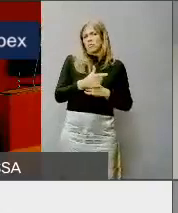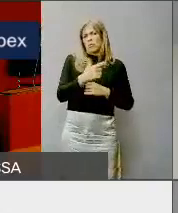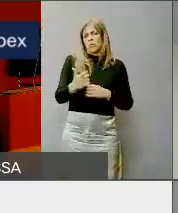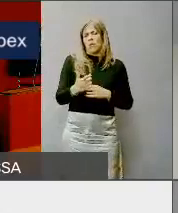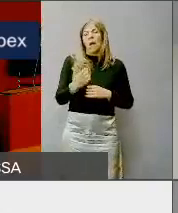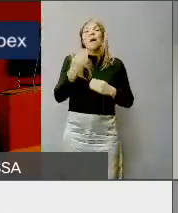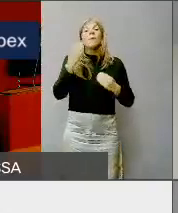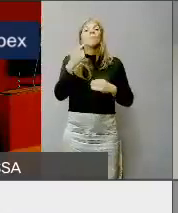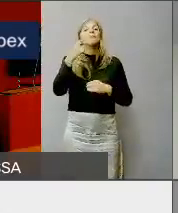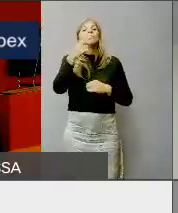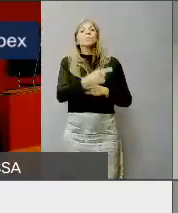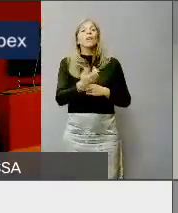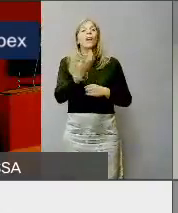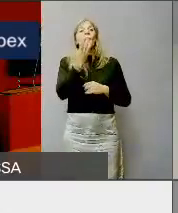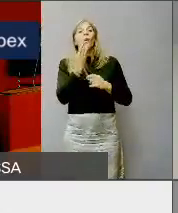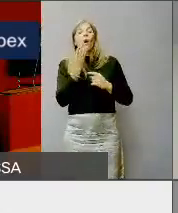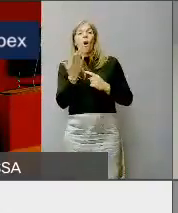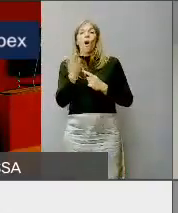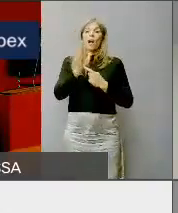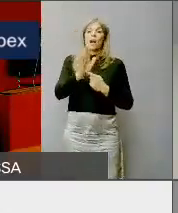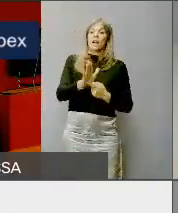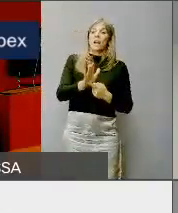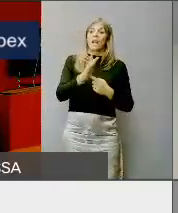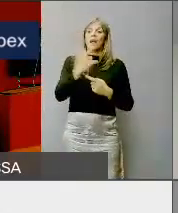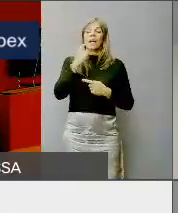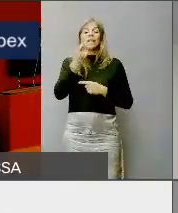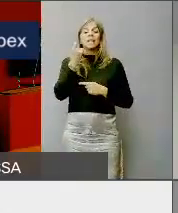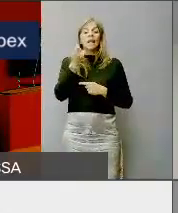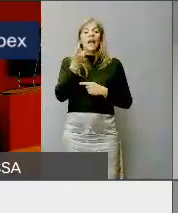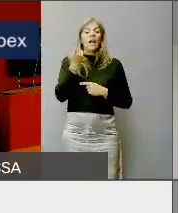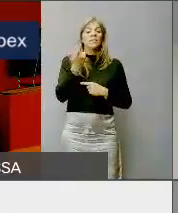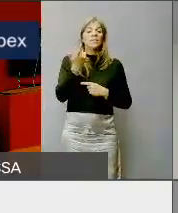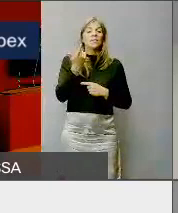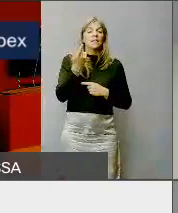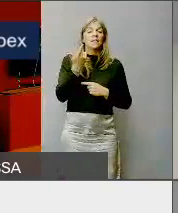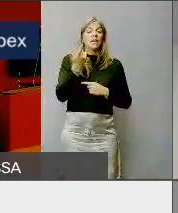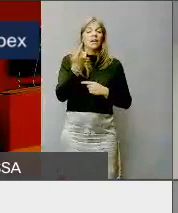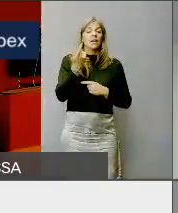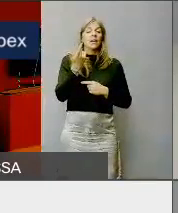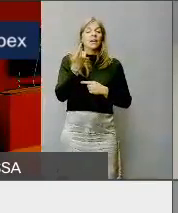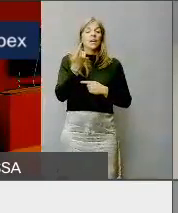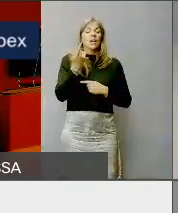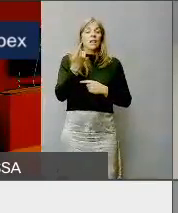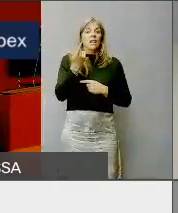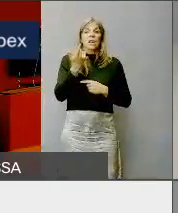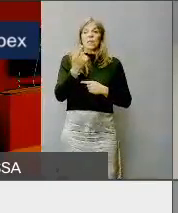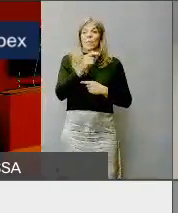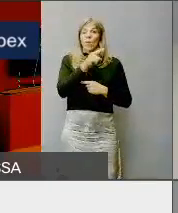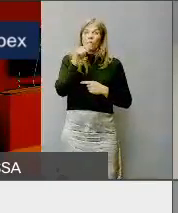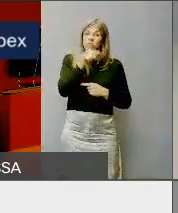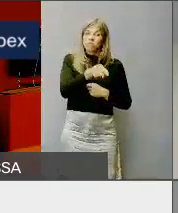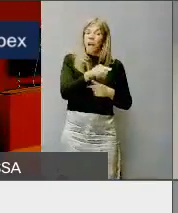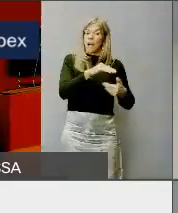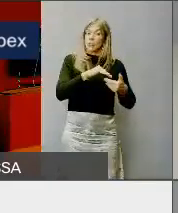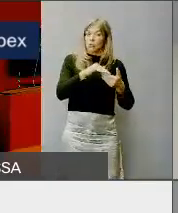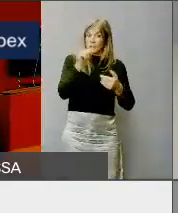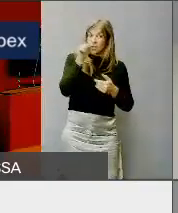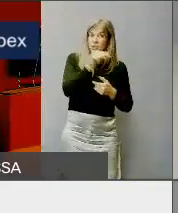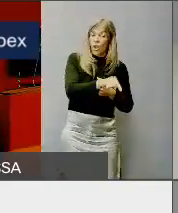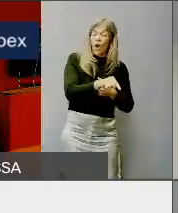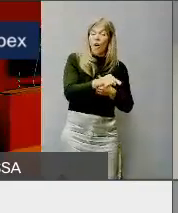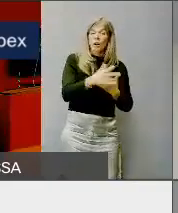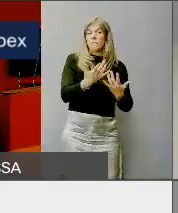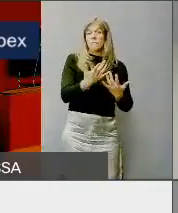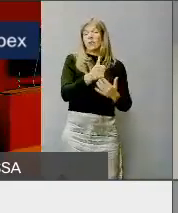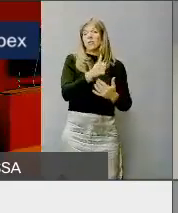alla ribalta gli interessi non della singola associazione ma delle